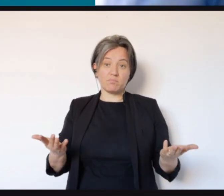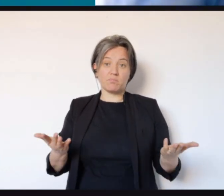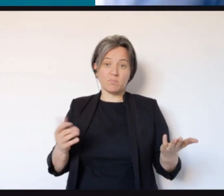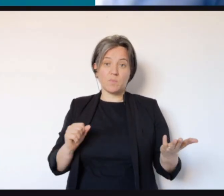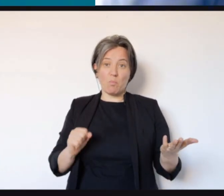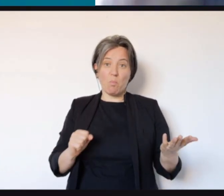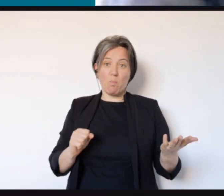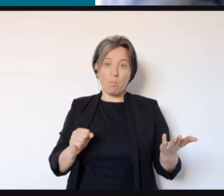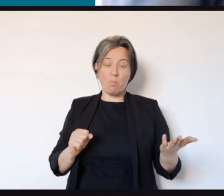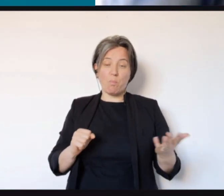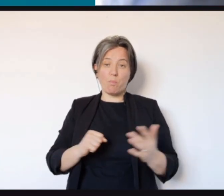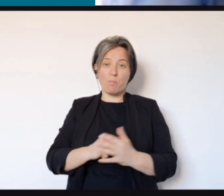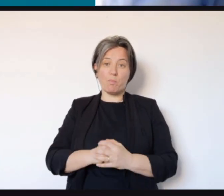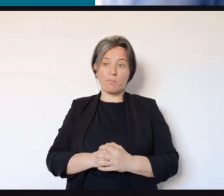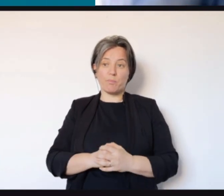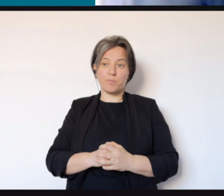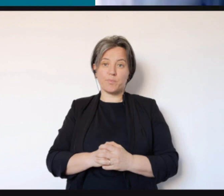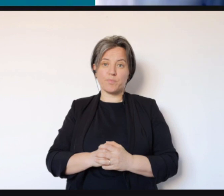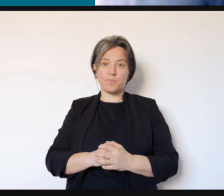anche